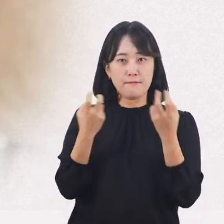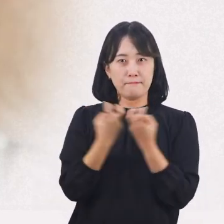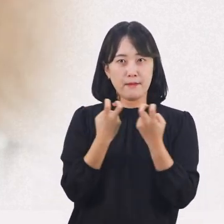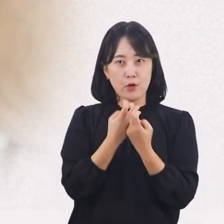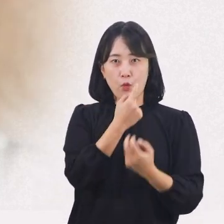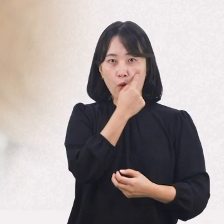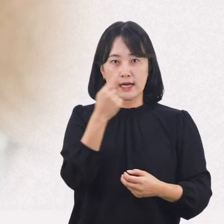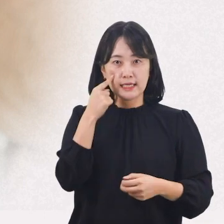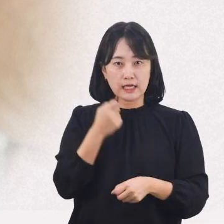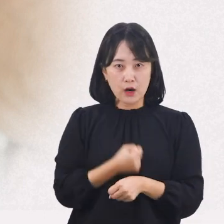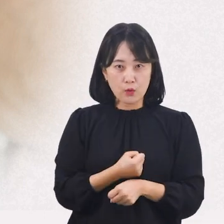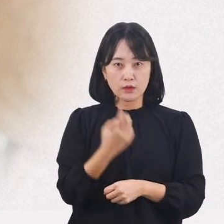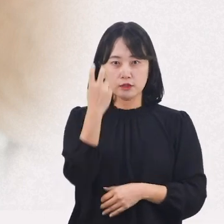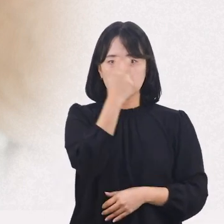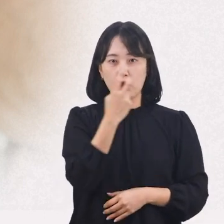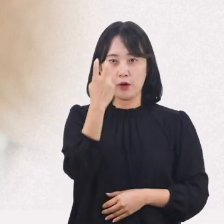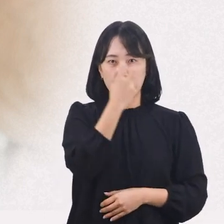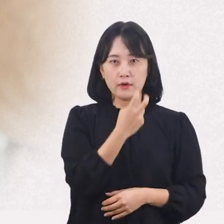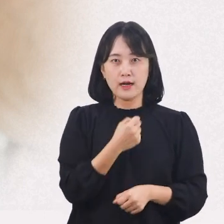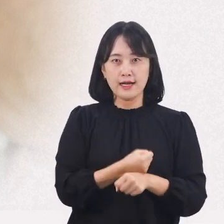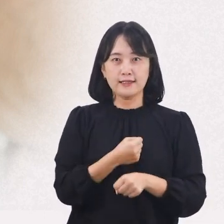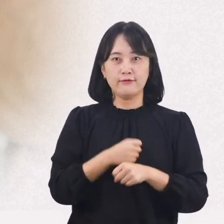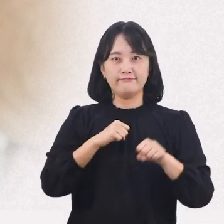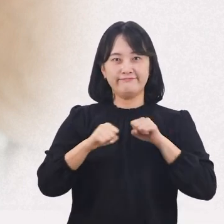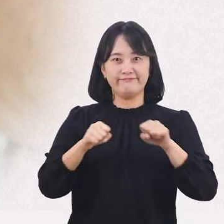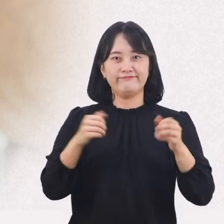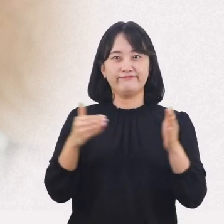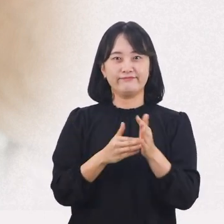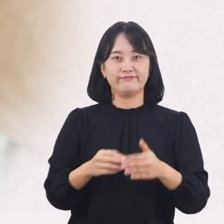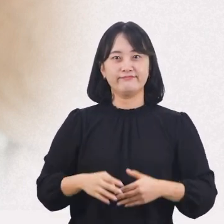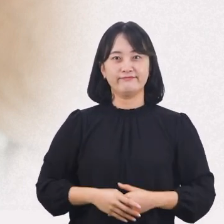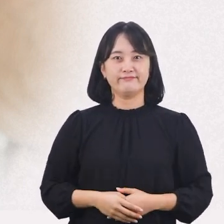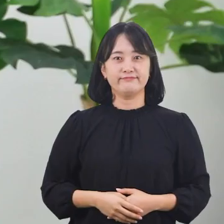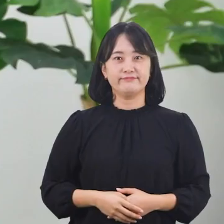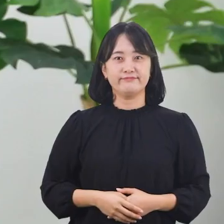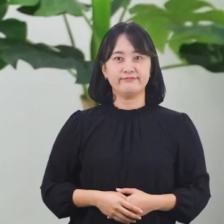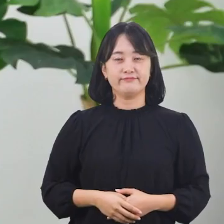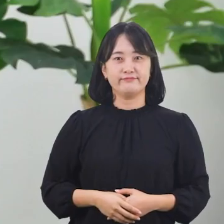방법을 확인하고 점검해 보는 활동을 하였습니다.